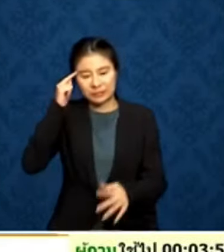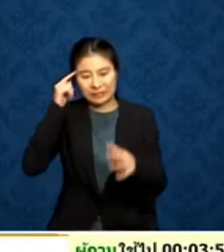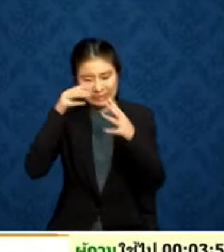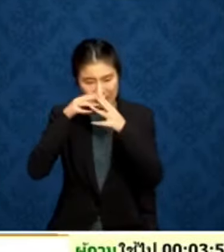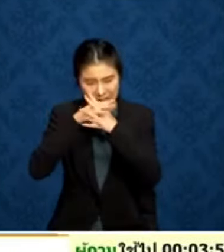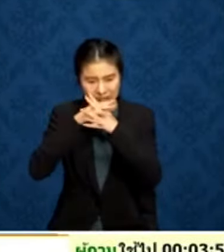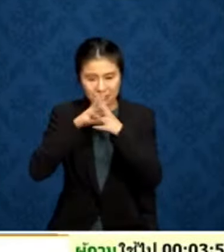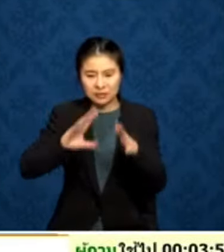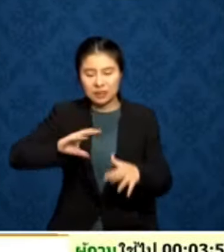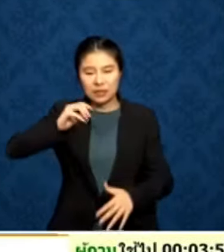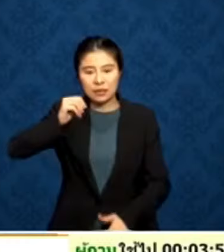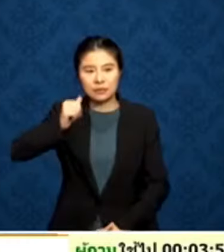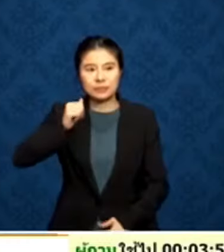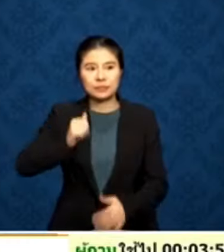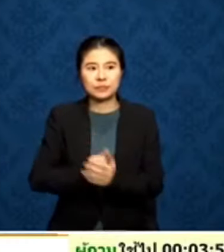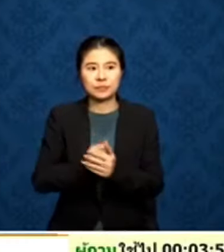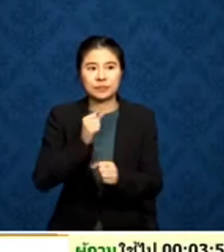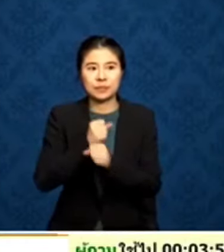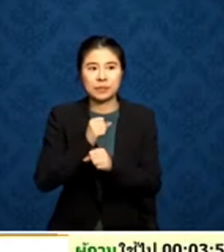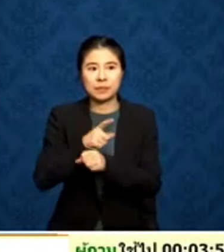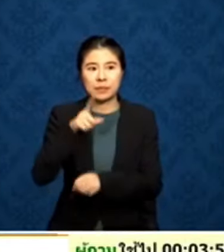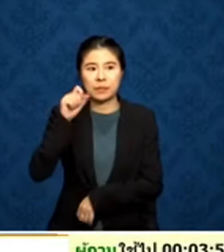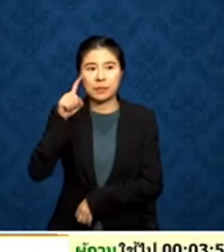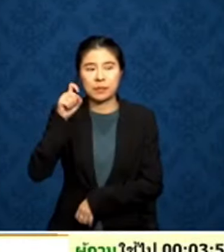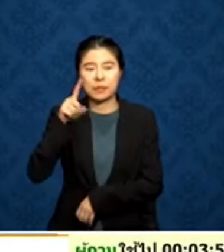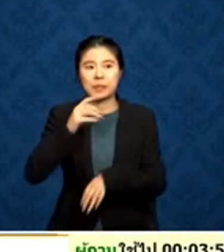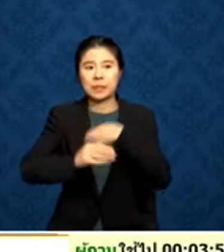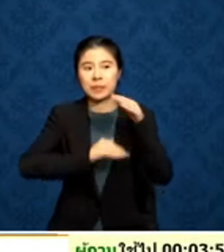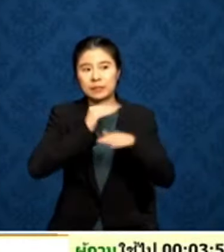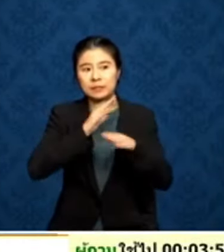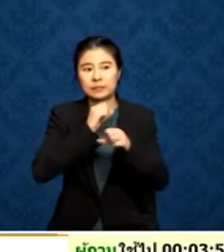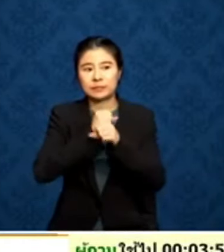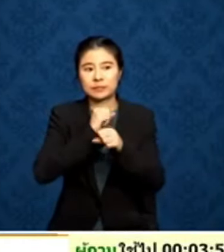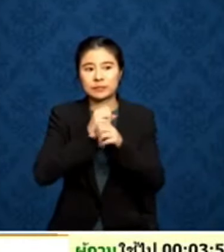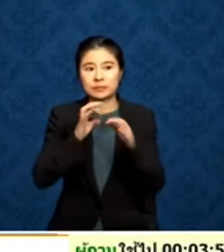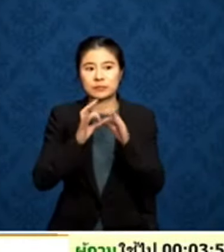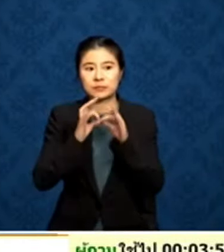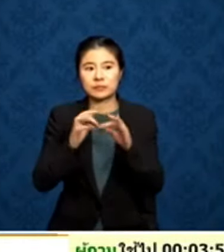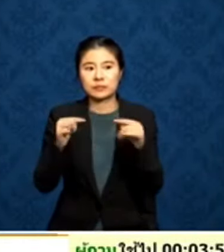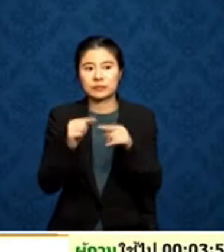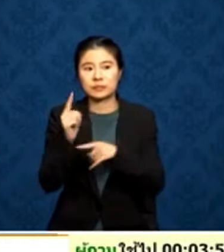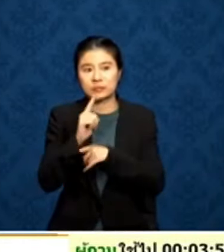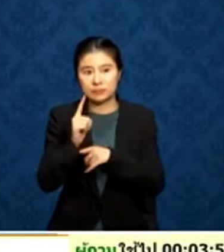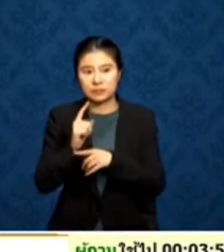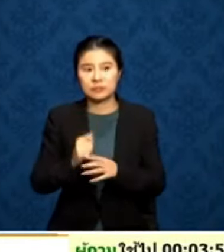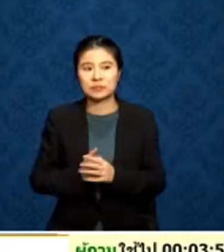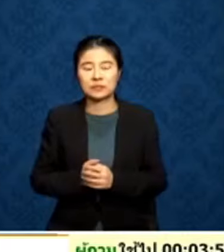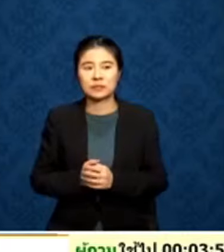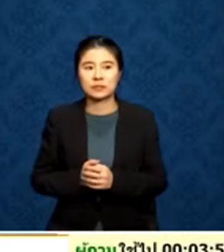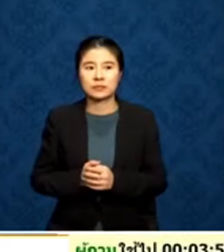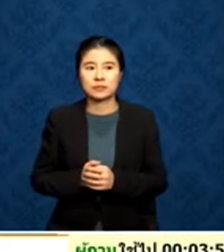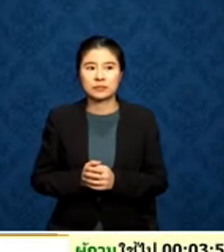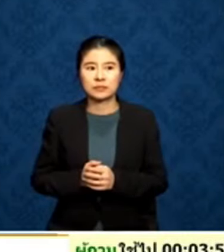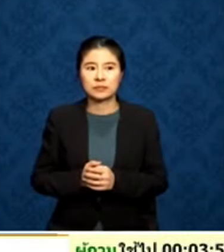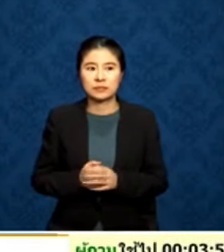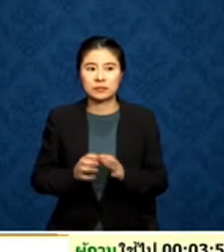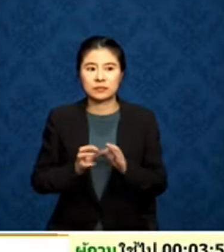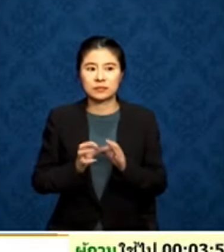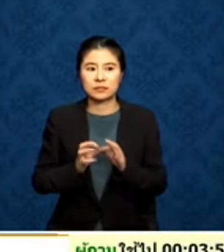นโยบาย 5+5 เร่งรัดพัฒนาในเรื่องของการดำเนินการในส่วนต่างๆเหล่านั้นก็ในส่วนคำถ